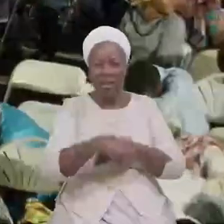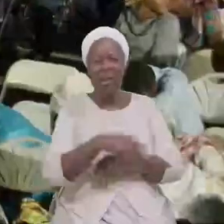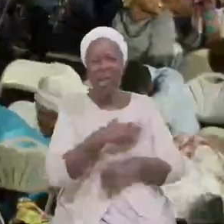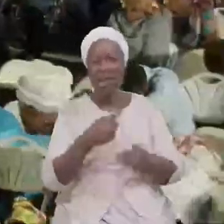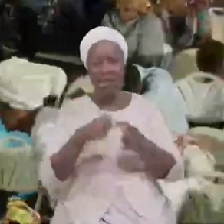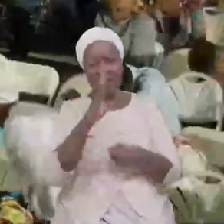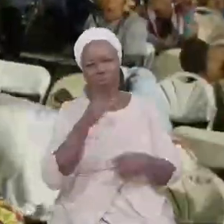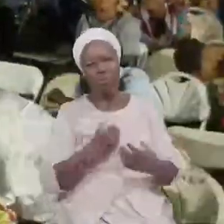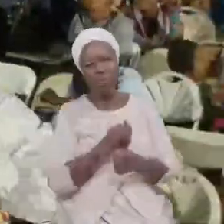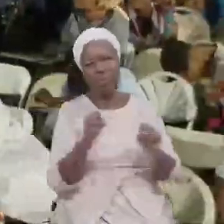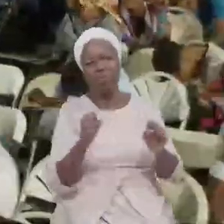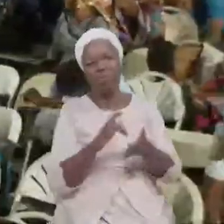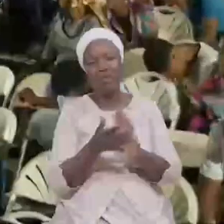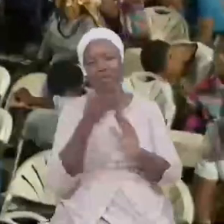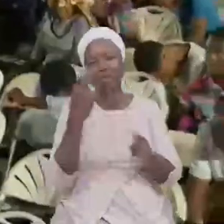seras sauvé ce soir.